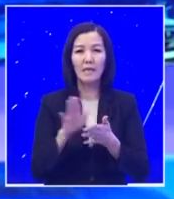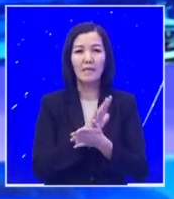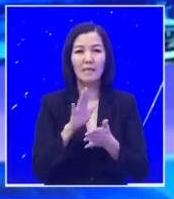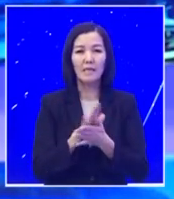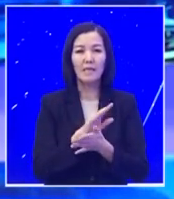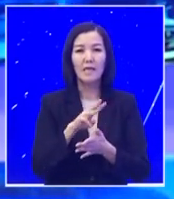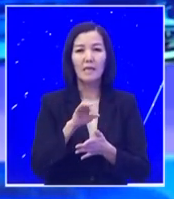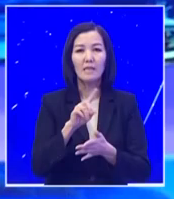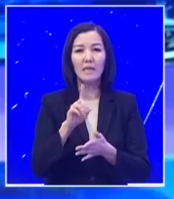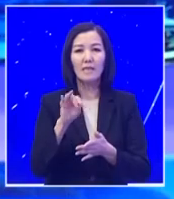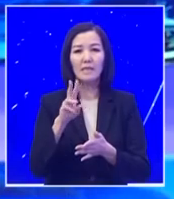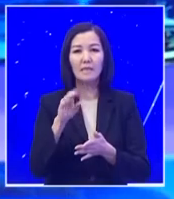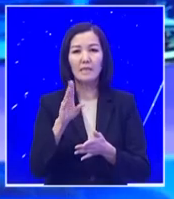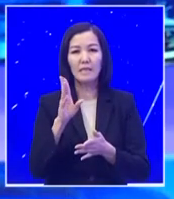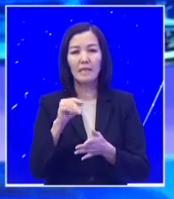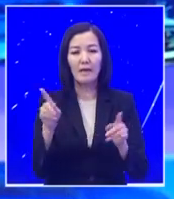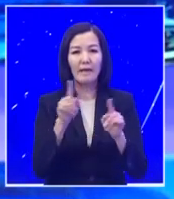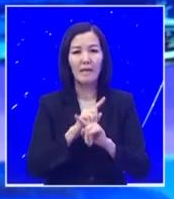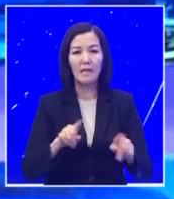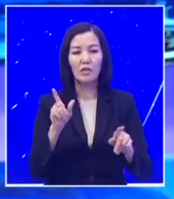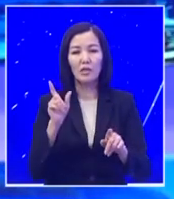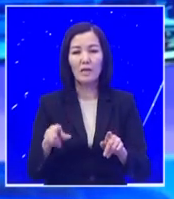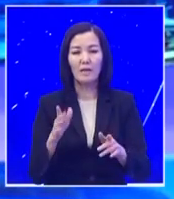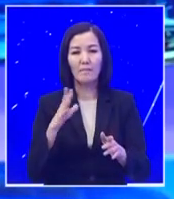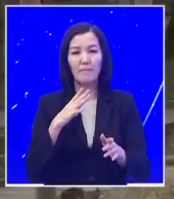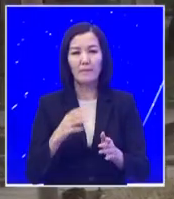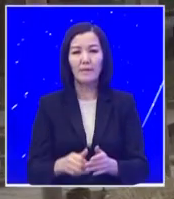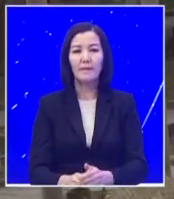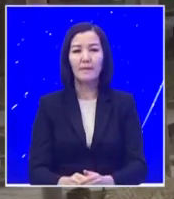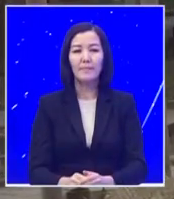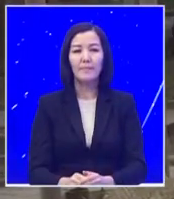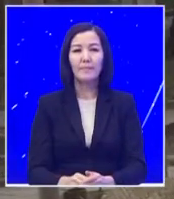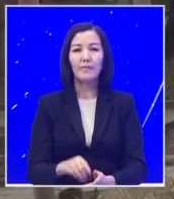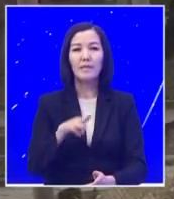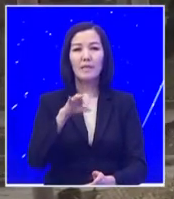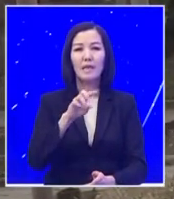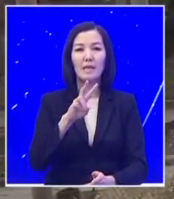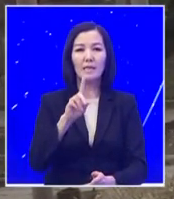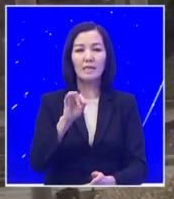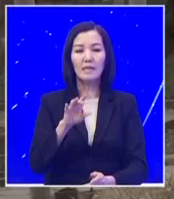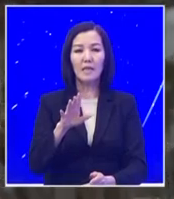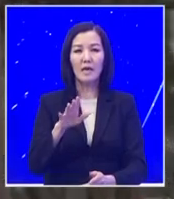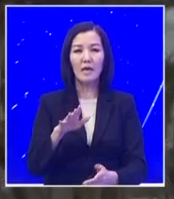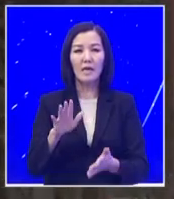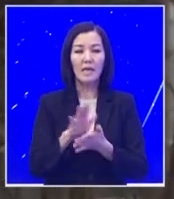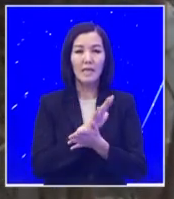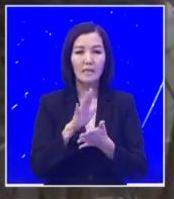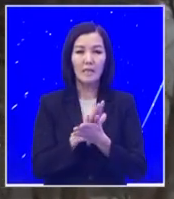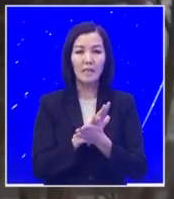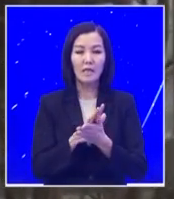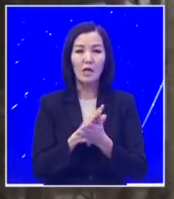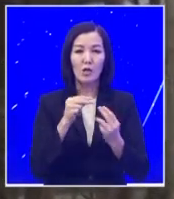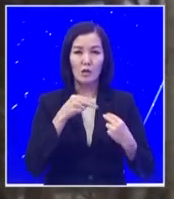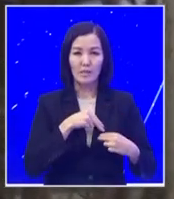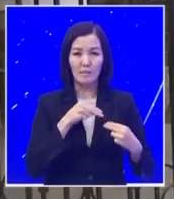Танзила Мұхтарова да сондай ерекше жандардың бірі. Танзила Мұхтарованың аудандық газетте табан аудармай еңбек